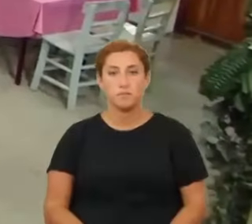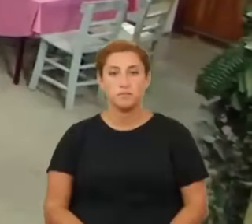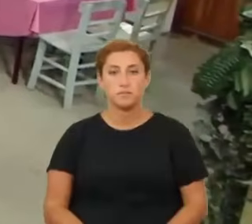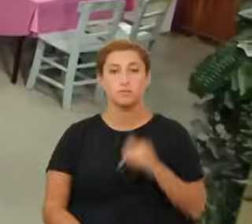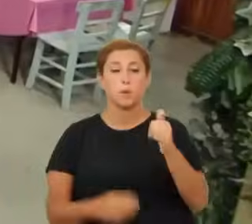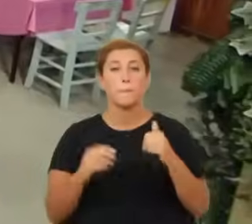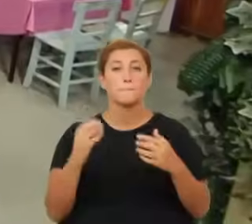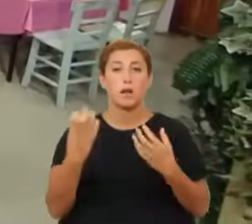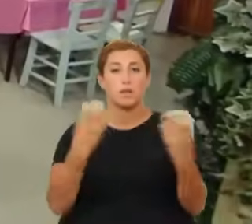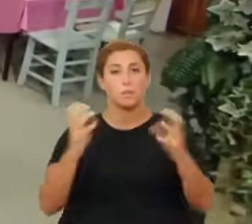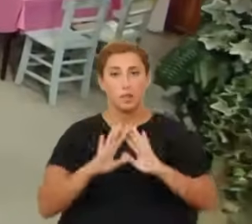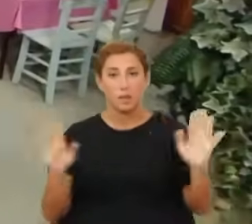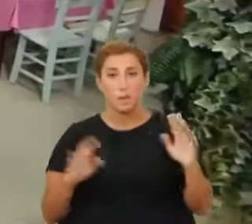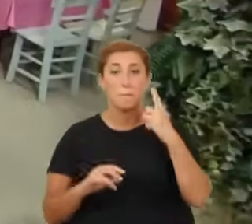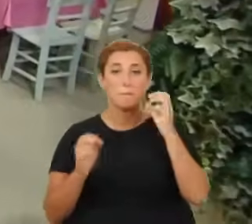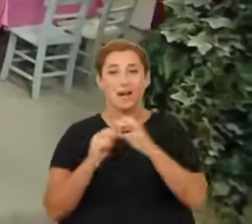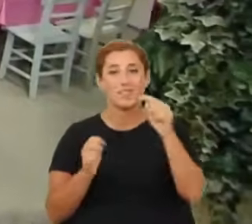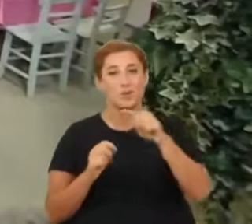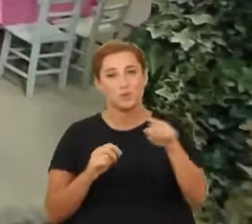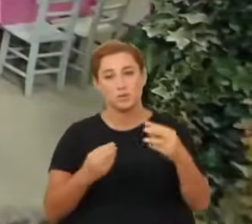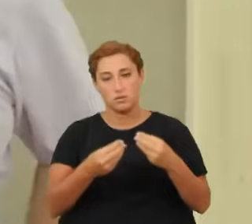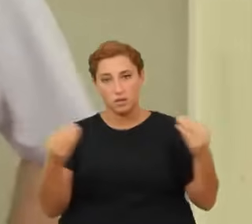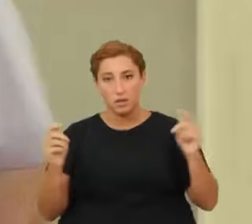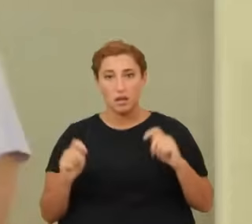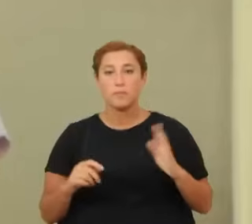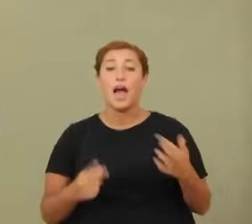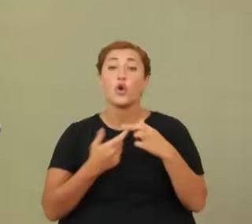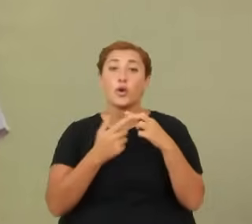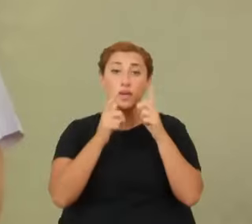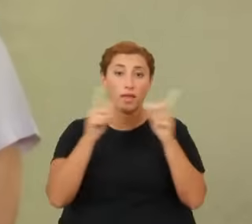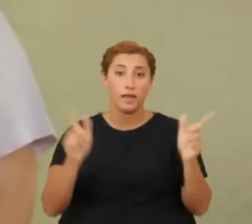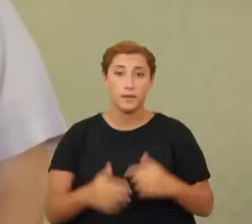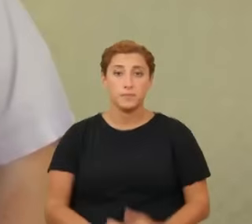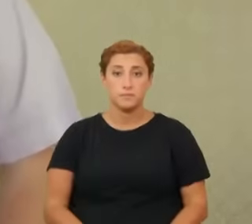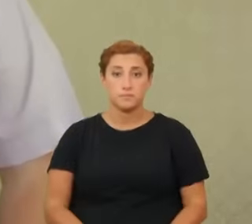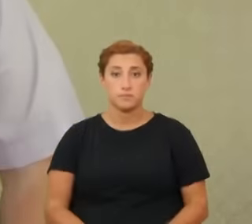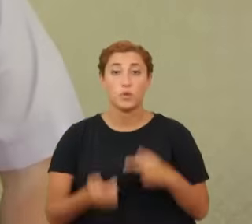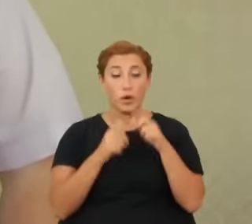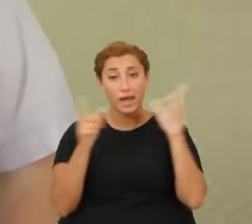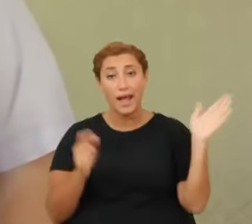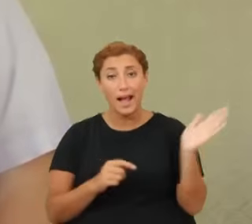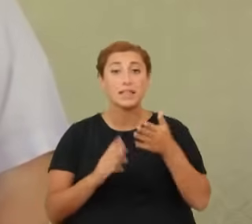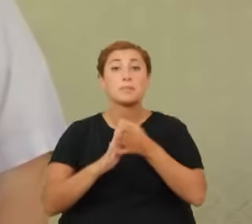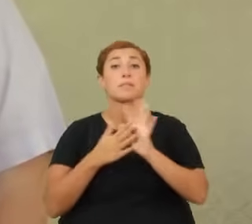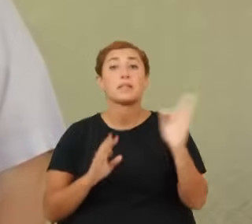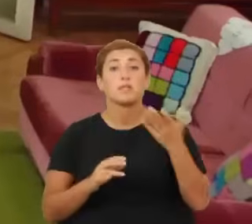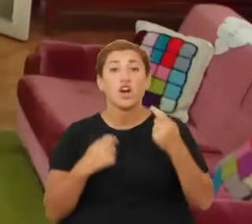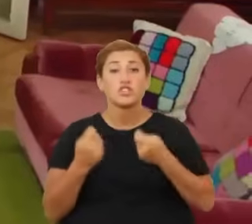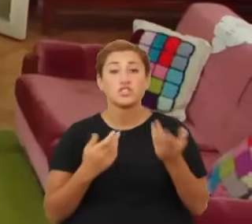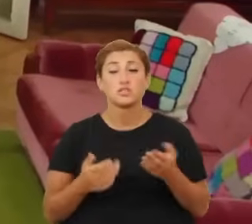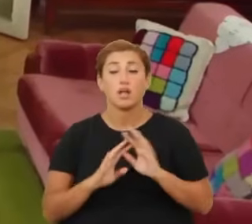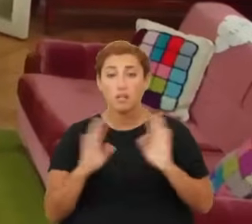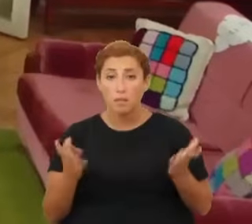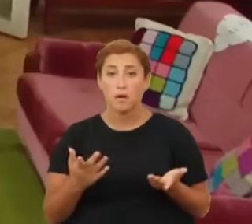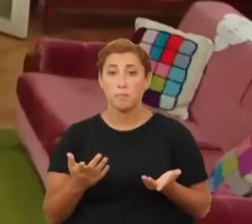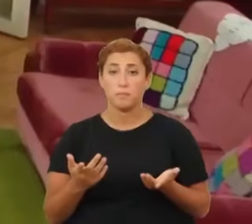Bu bardaklar buranın tamam. Bak diğer şunları uzat. Tamam Rukiye. Rukiye hadi ya, bitmedi mi daha işiniz?